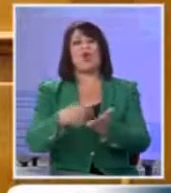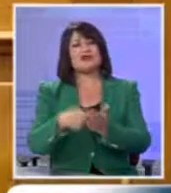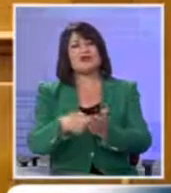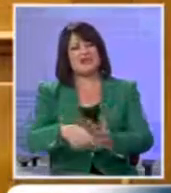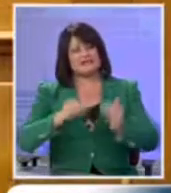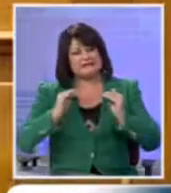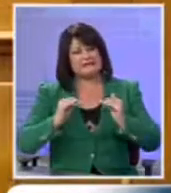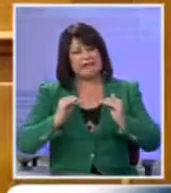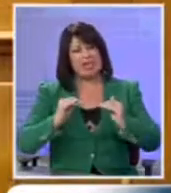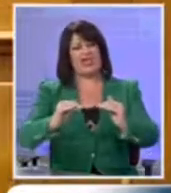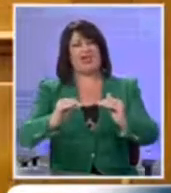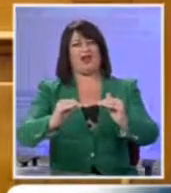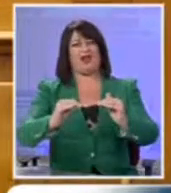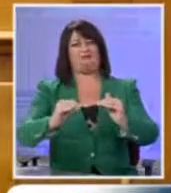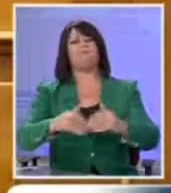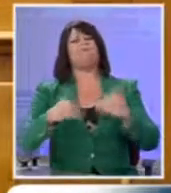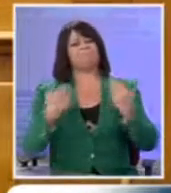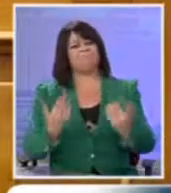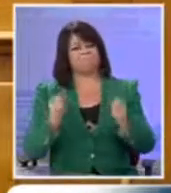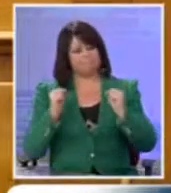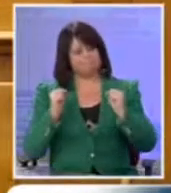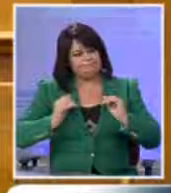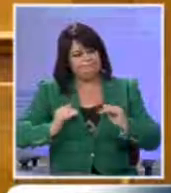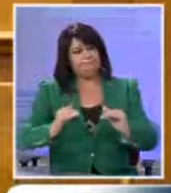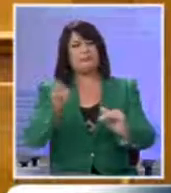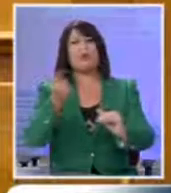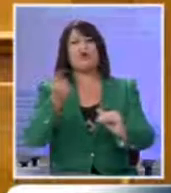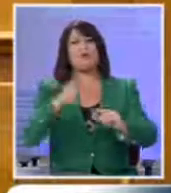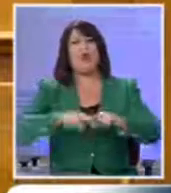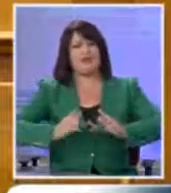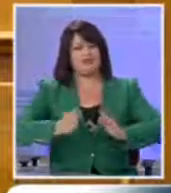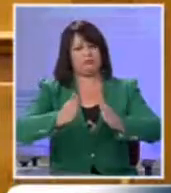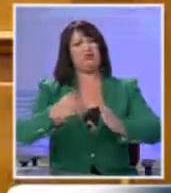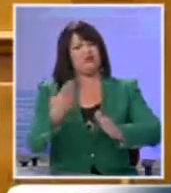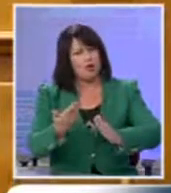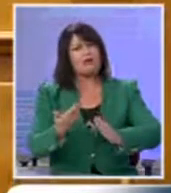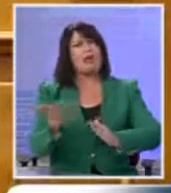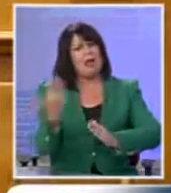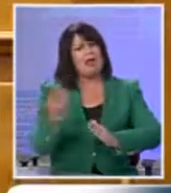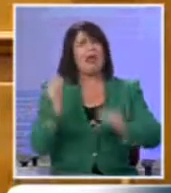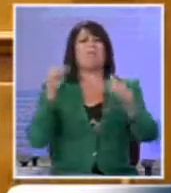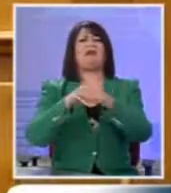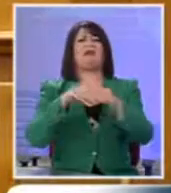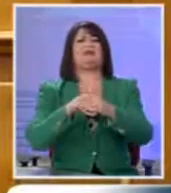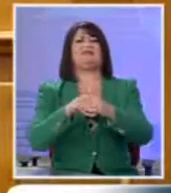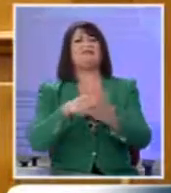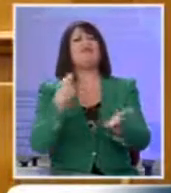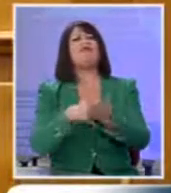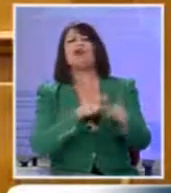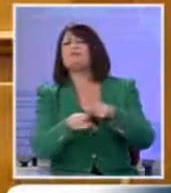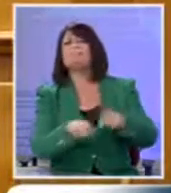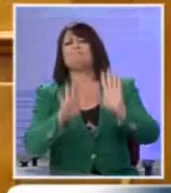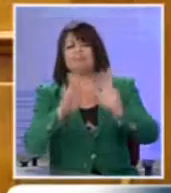σταθερή μια σταθερότητα για την οικονομία της Ελλάδος, ανεξαρτήτων φόρων. Όσο για τον τομέα